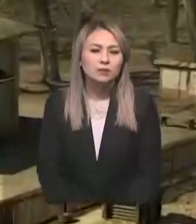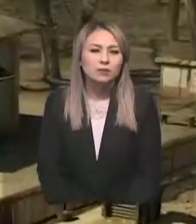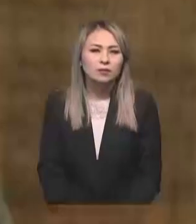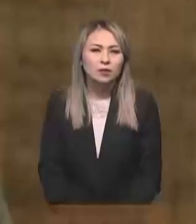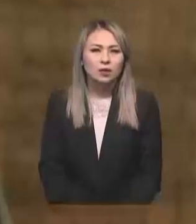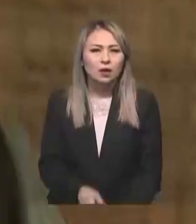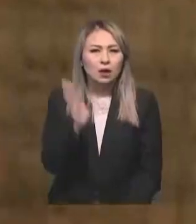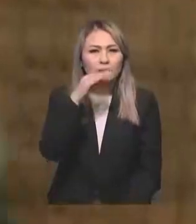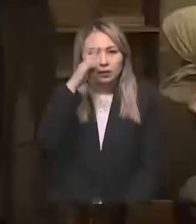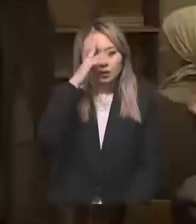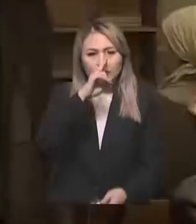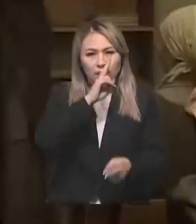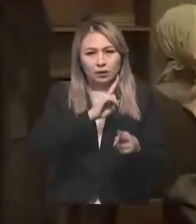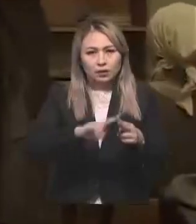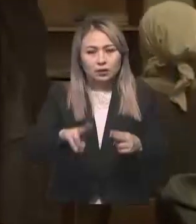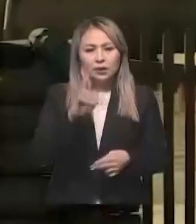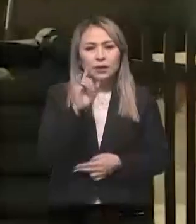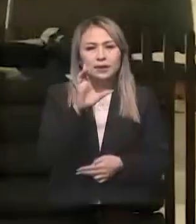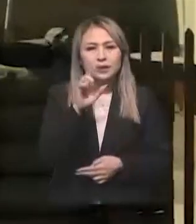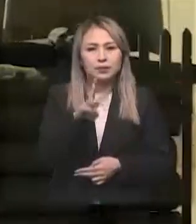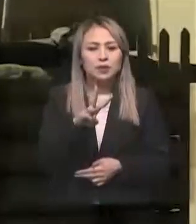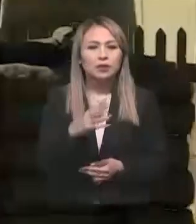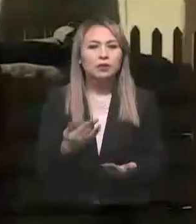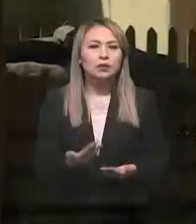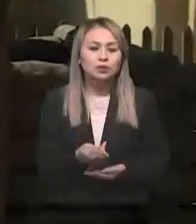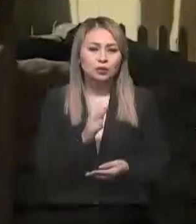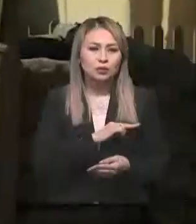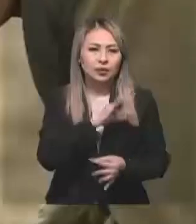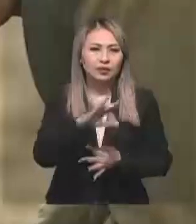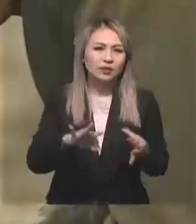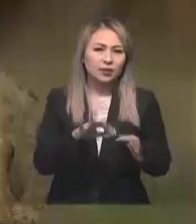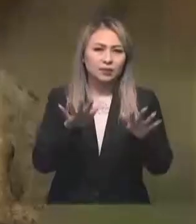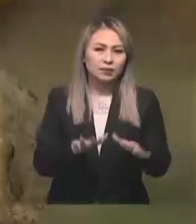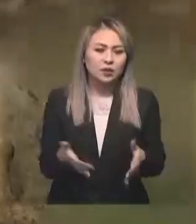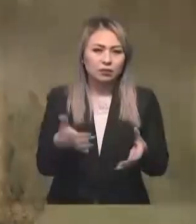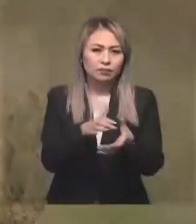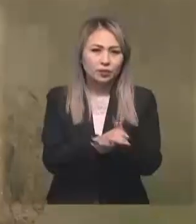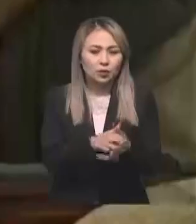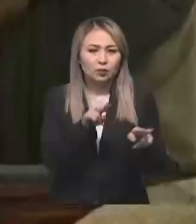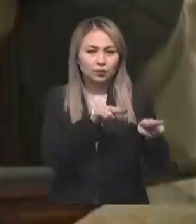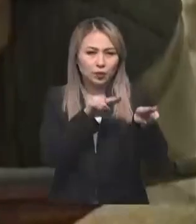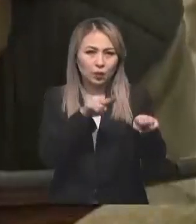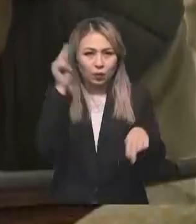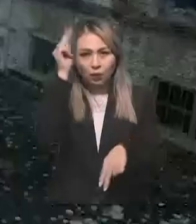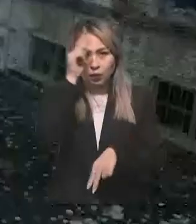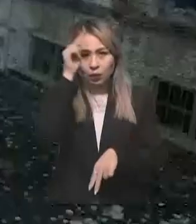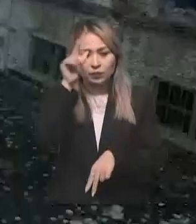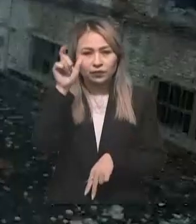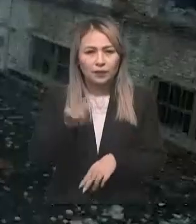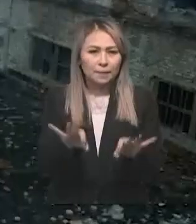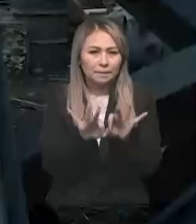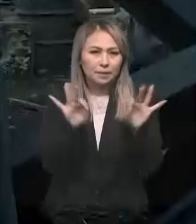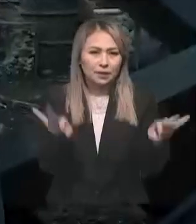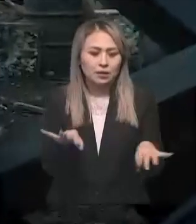Ата анасынан айырылып жетім қалған бала Қасым интернатта тәрбиеленеді. Өзімен жасты балалармен достасады. Мылтық атуды үйреніп, мерген атанады. Ер